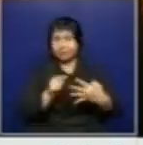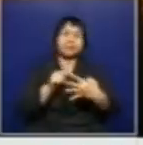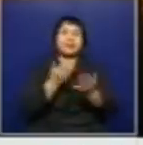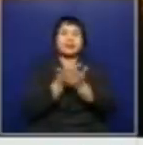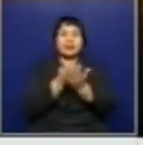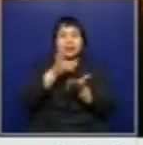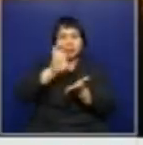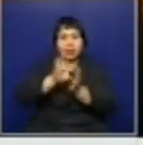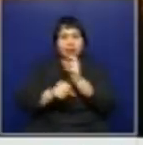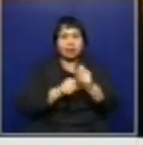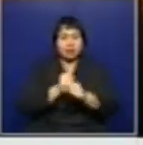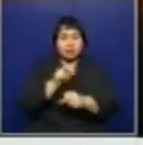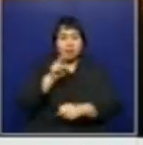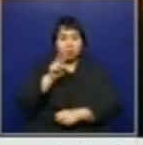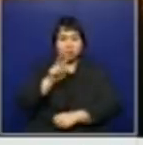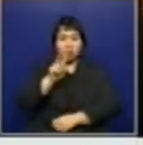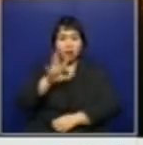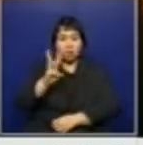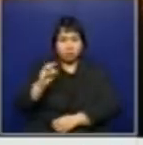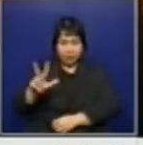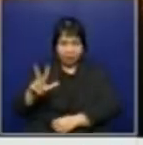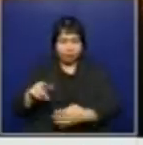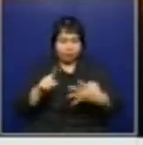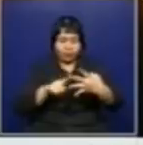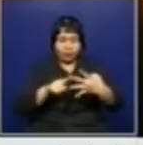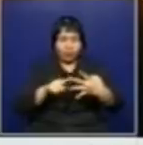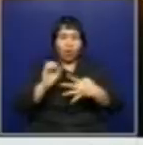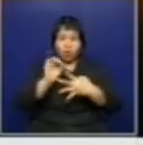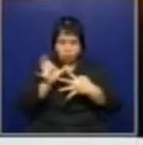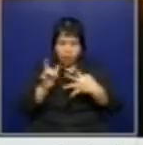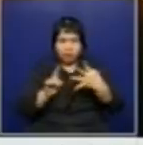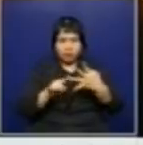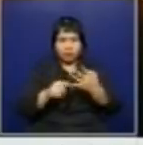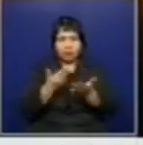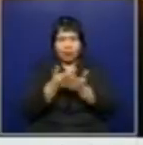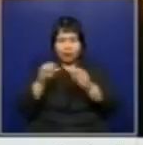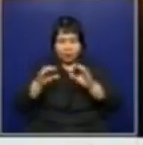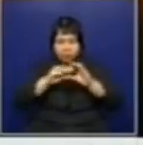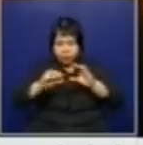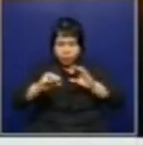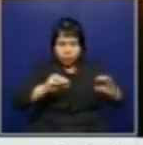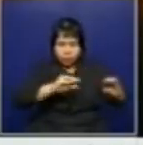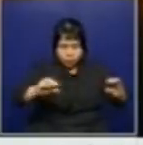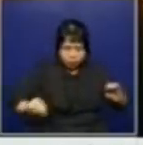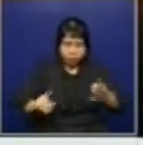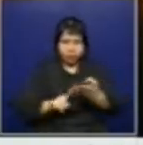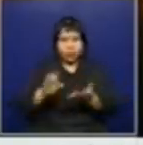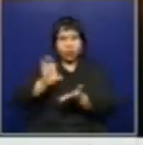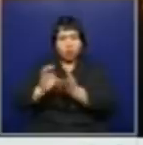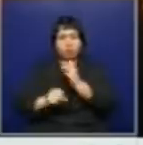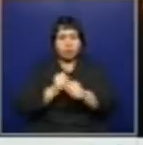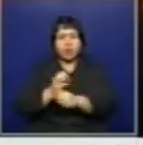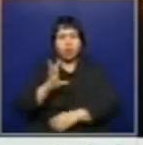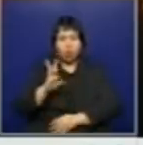ฮะเงินคู่โควิดการโยกงบแล้วงบประมาณ64กฎหมาย4ฉบับนี้เ